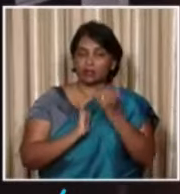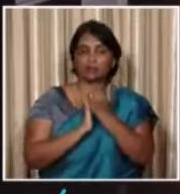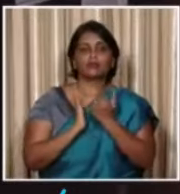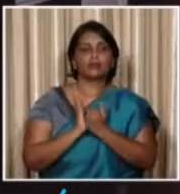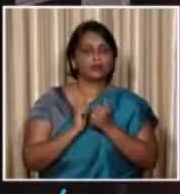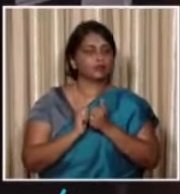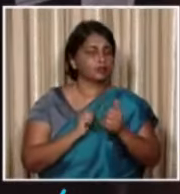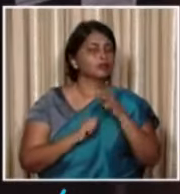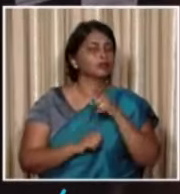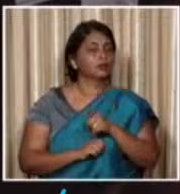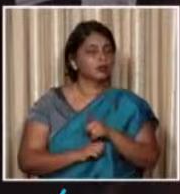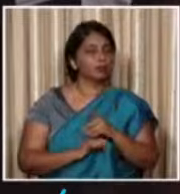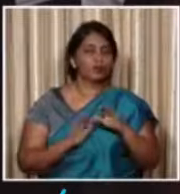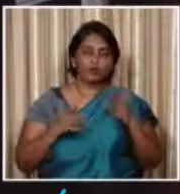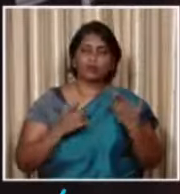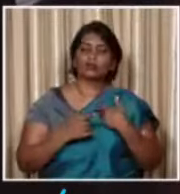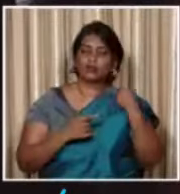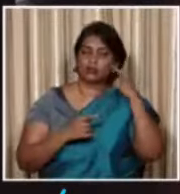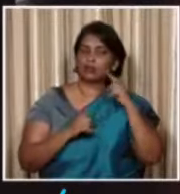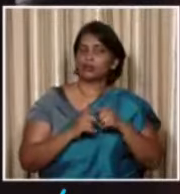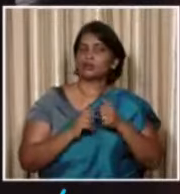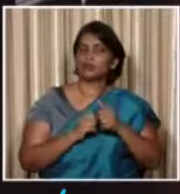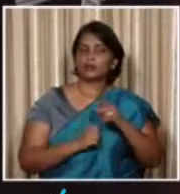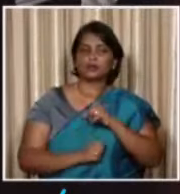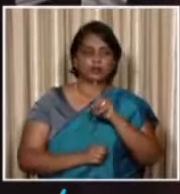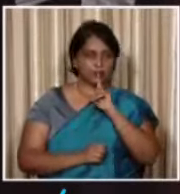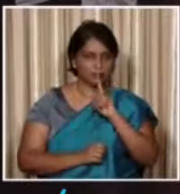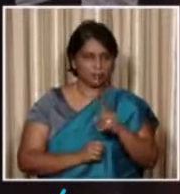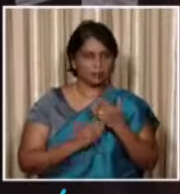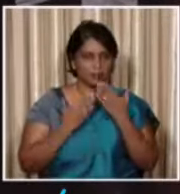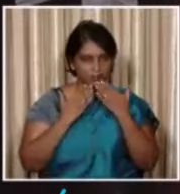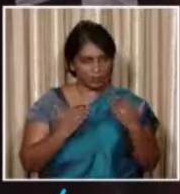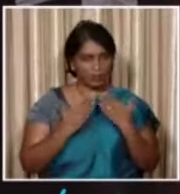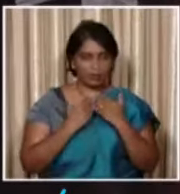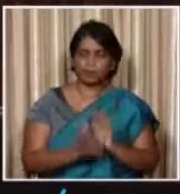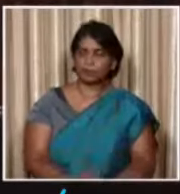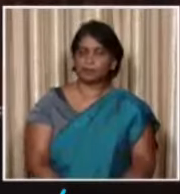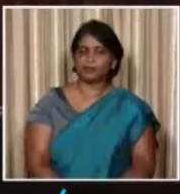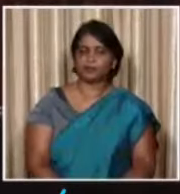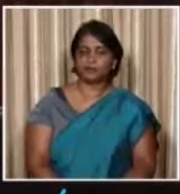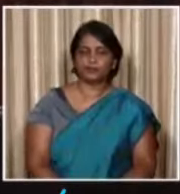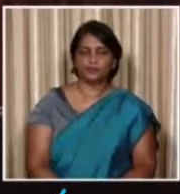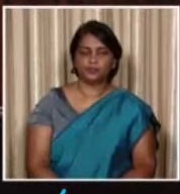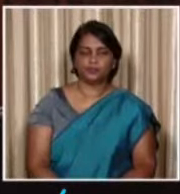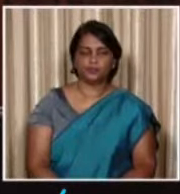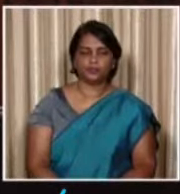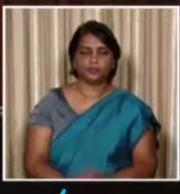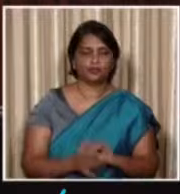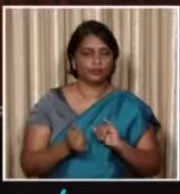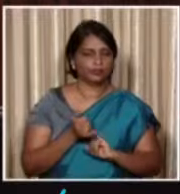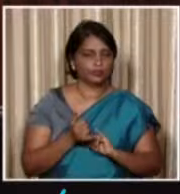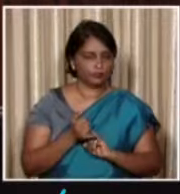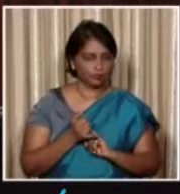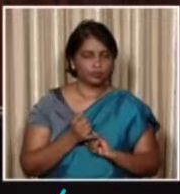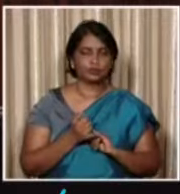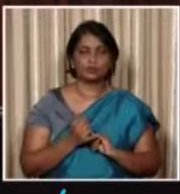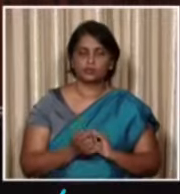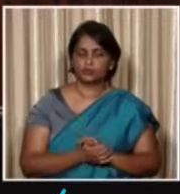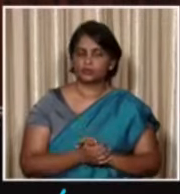පටහැනිව කටයුතු කරන ඕනම කෙනෙක් හෘදයෙන් තීන්දුව ගන්න කියලා ඔබතුමාගෙන් ඉල්ලීමක් කරනවා බොහොමත් මිසුති හොන්රබල් ශිවනේශතුරේ